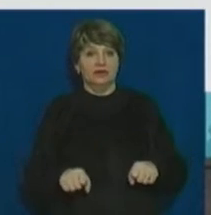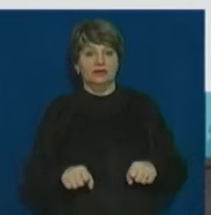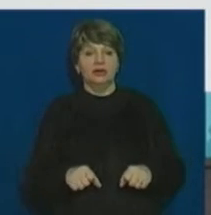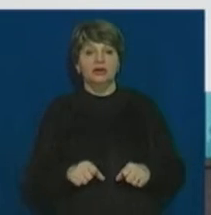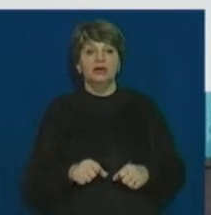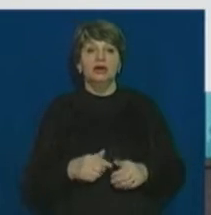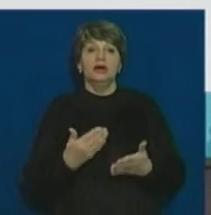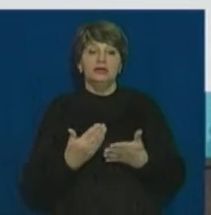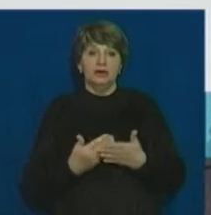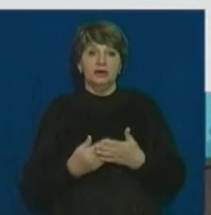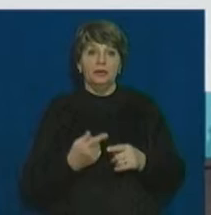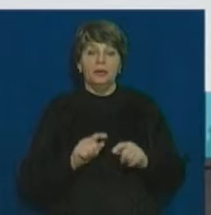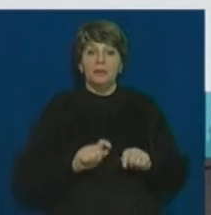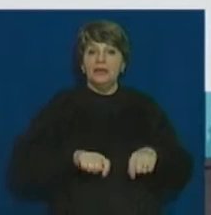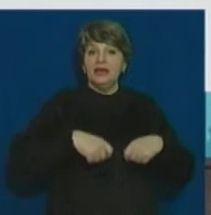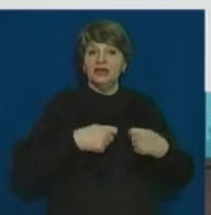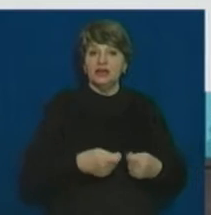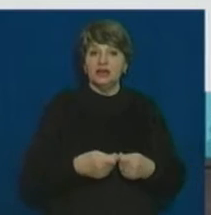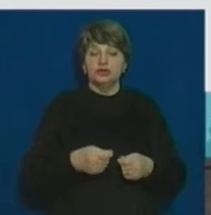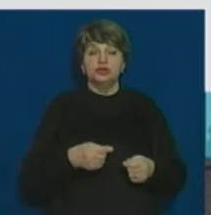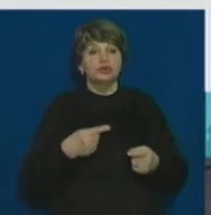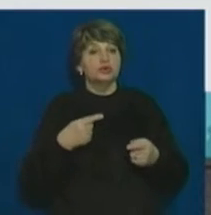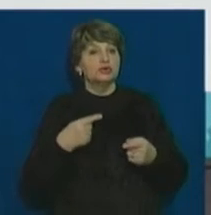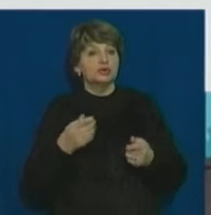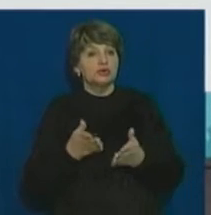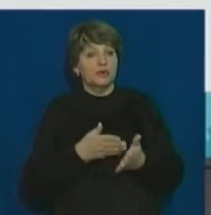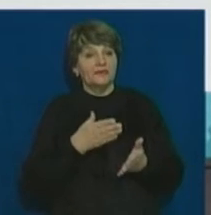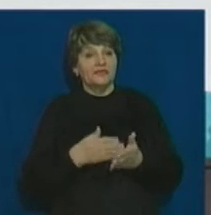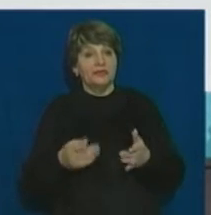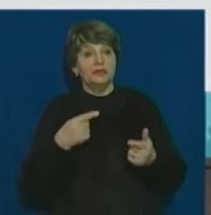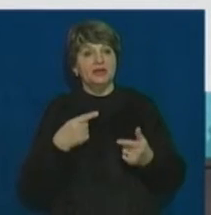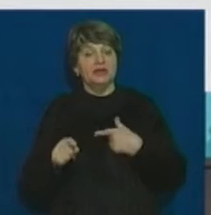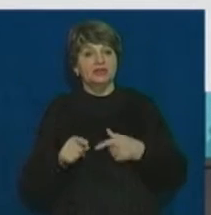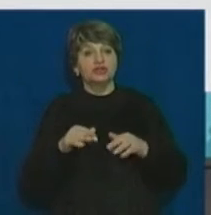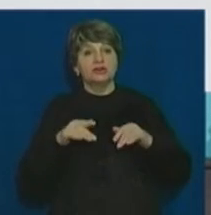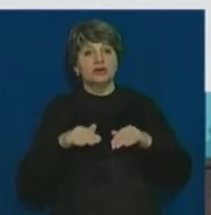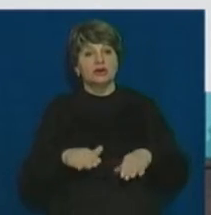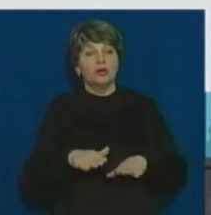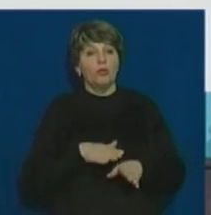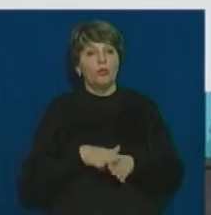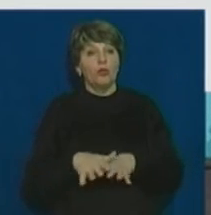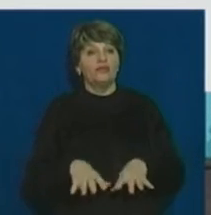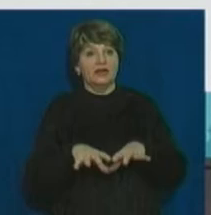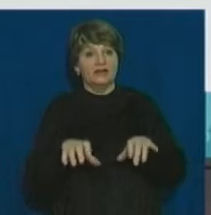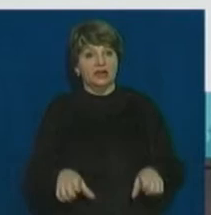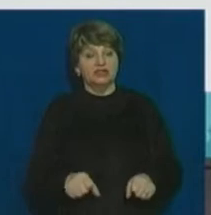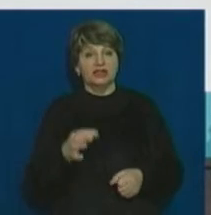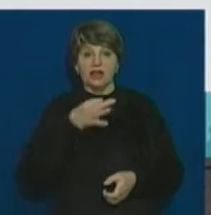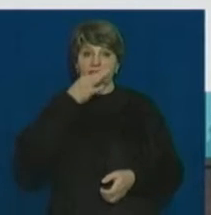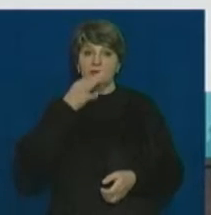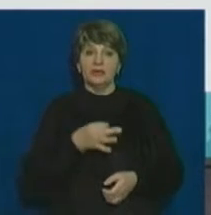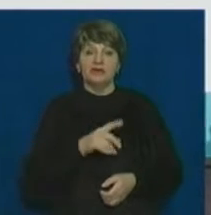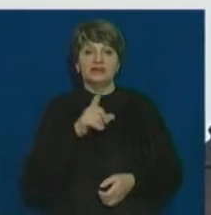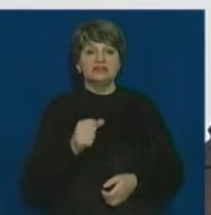передачу зовсім інших обсягів повноважень на місця. Відповідно, це не лише повноваження, а й також відповідальність за прийняті